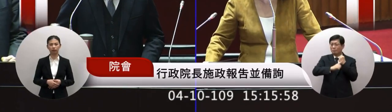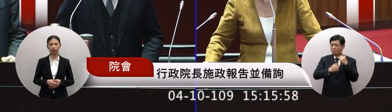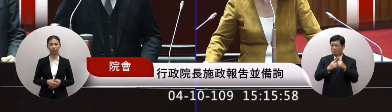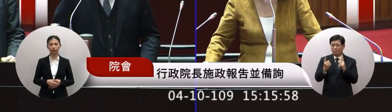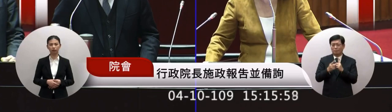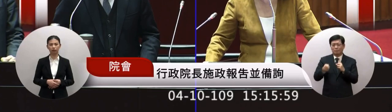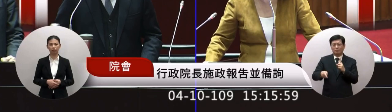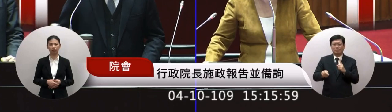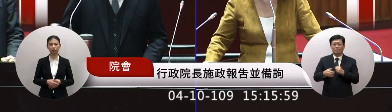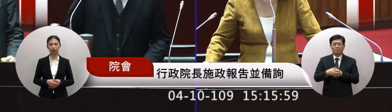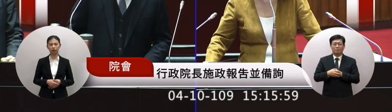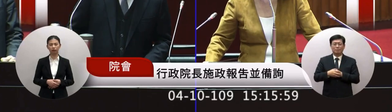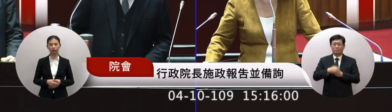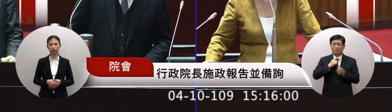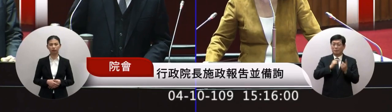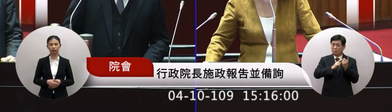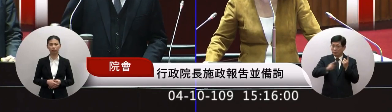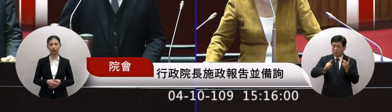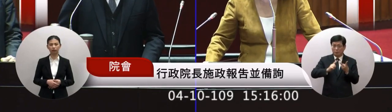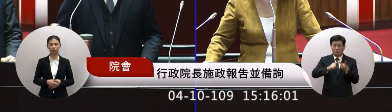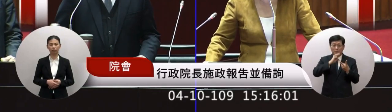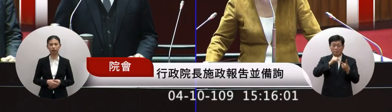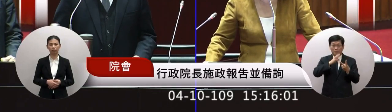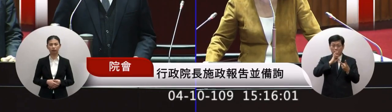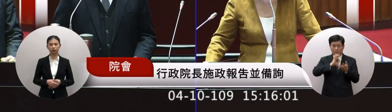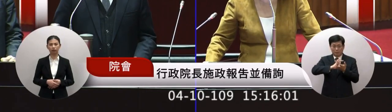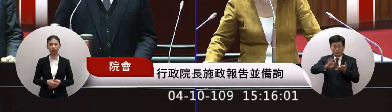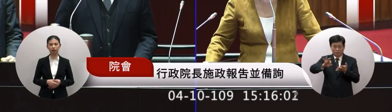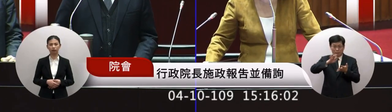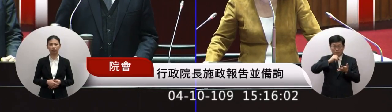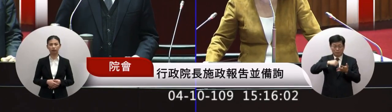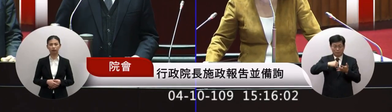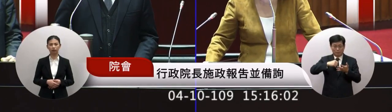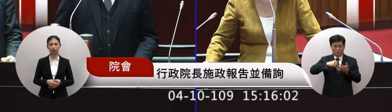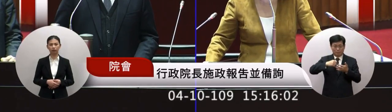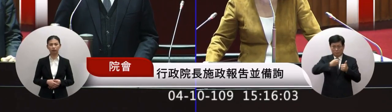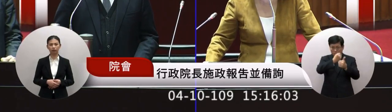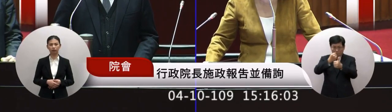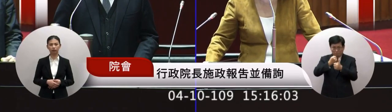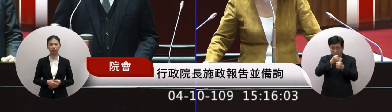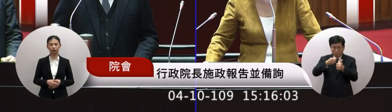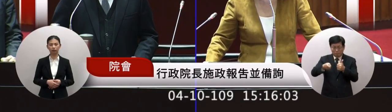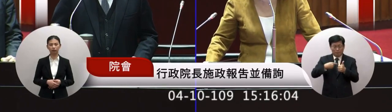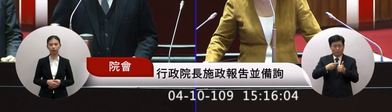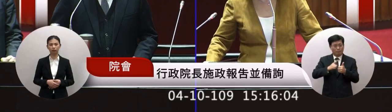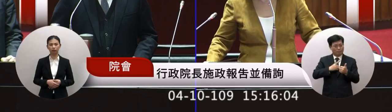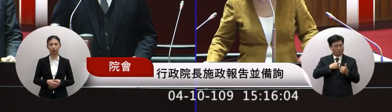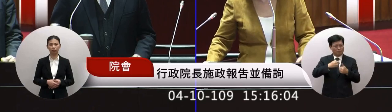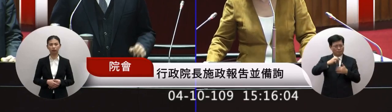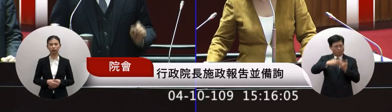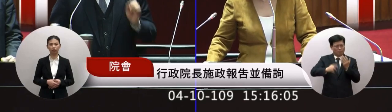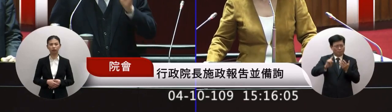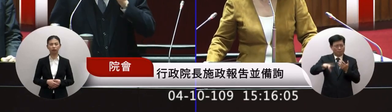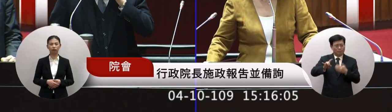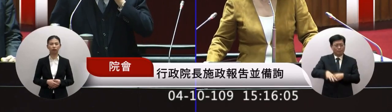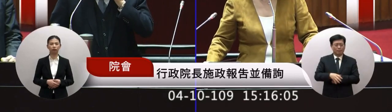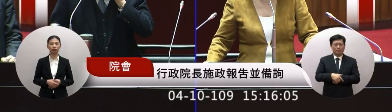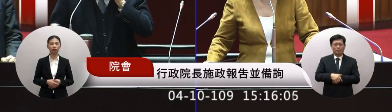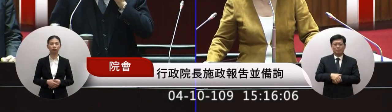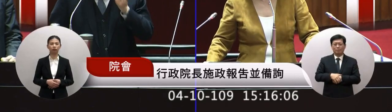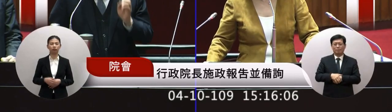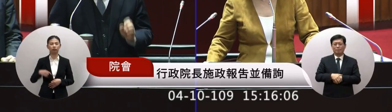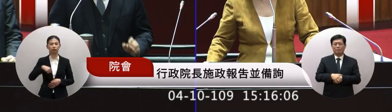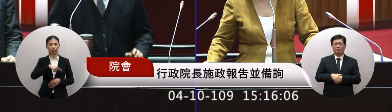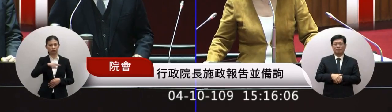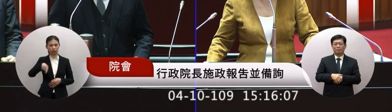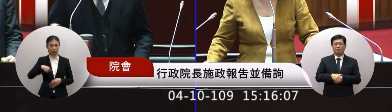于这个手机或者行动装置监控的这个情形呢，这个分野在哪里？您的意见？ 我们没有说